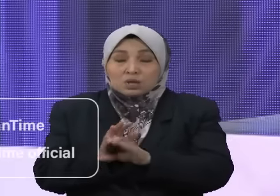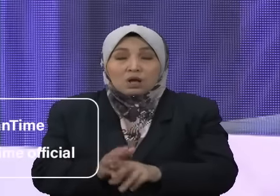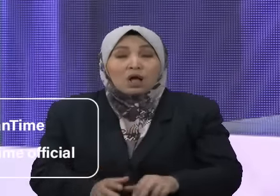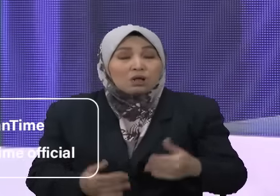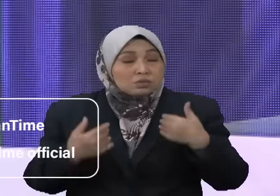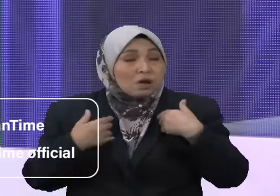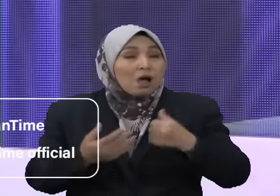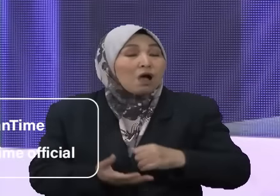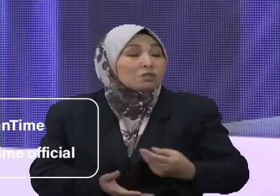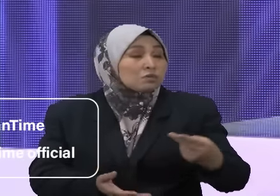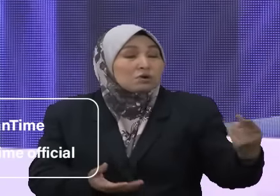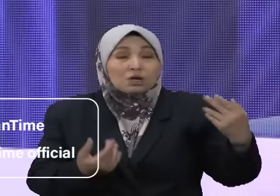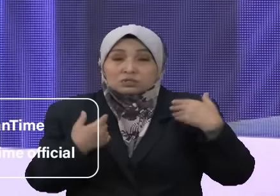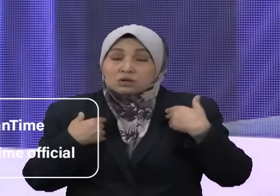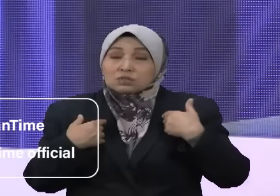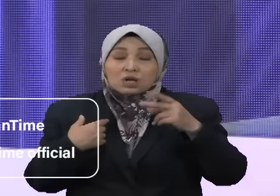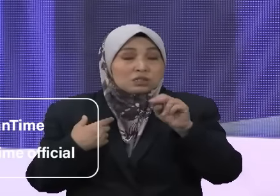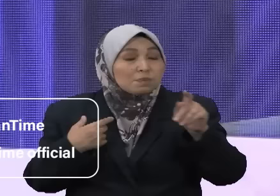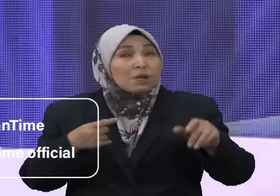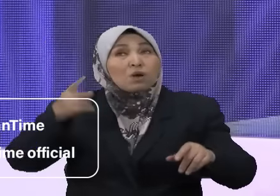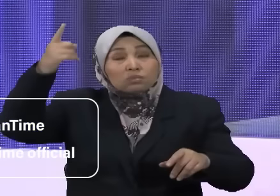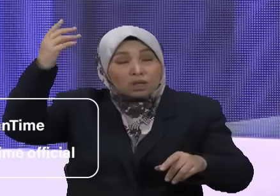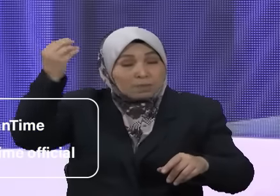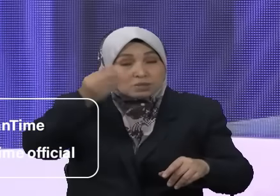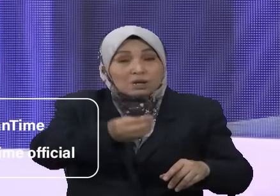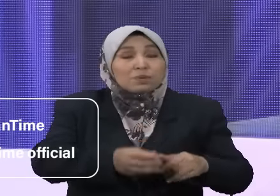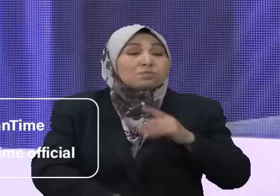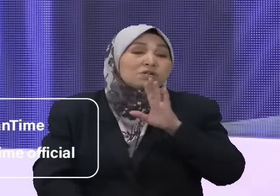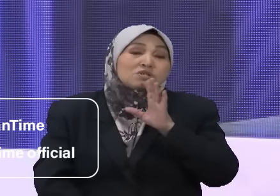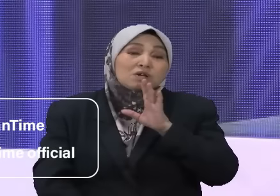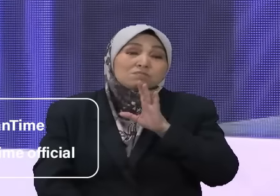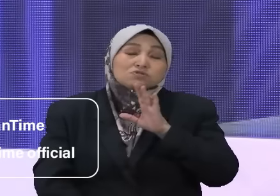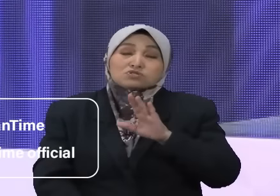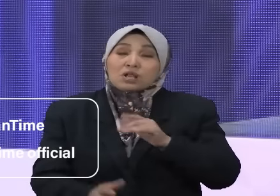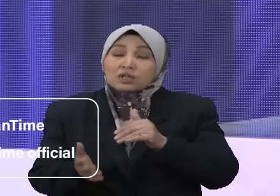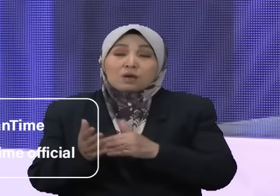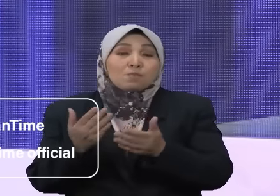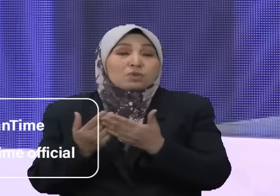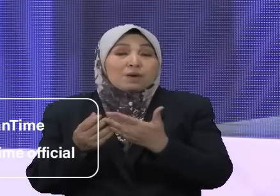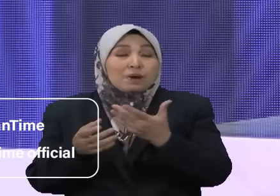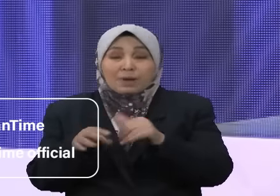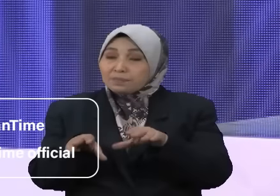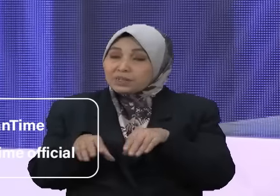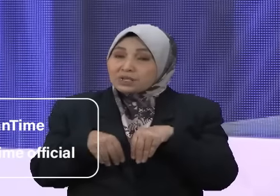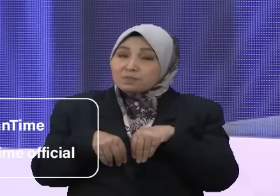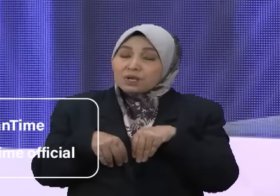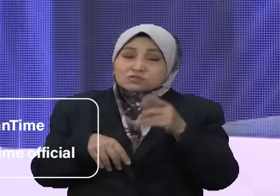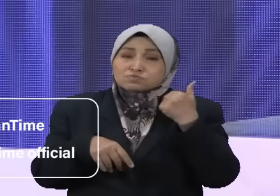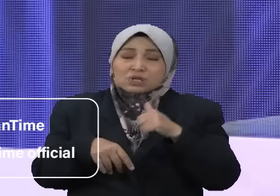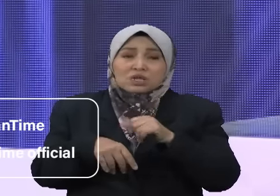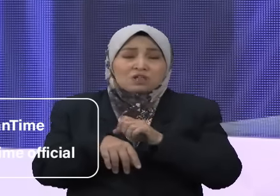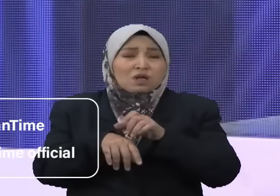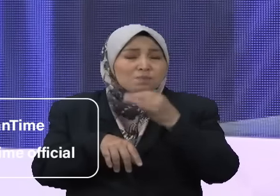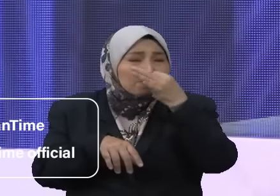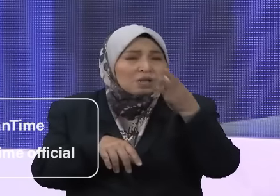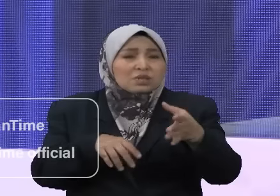harta dan juga adalah nikmat Allah subhanahuwataala bila dia berkata-kata mereka ini lebih mudah mendapat penerima sebab tu influencer Ni